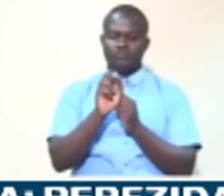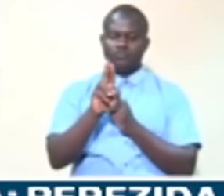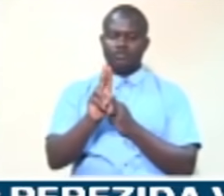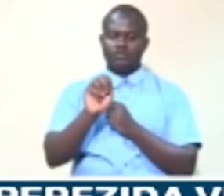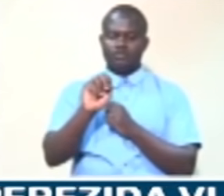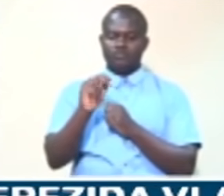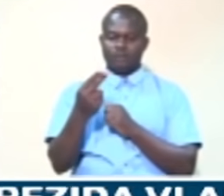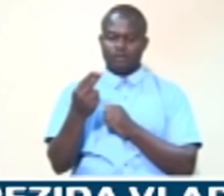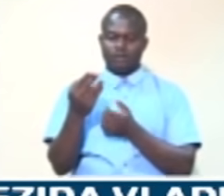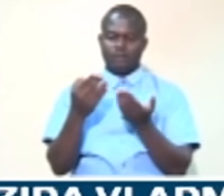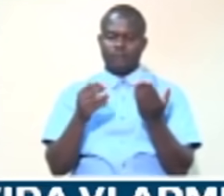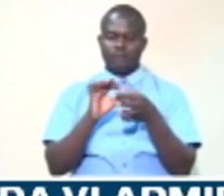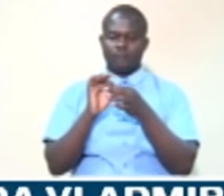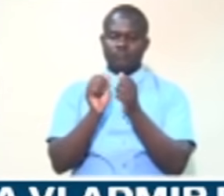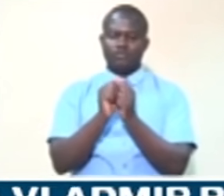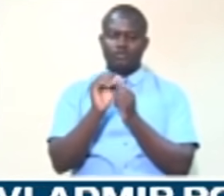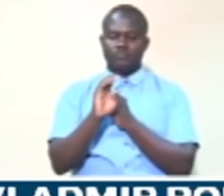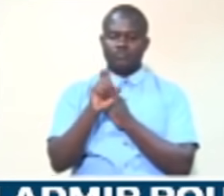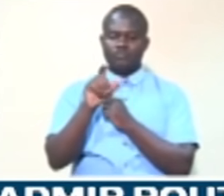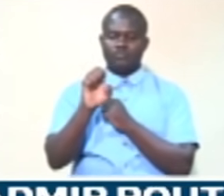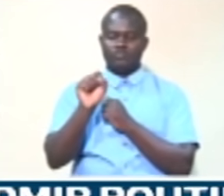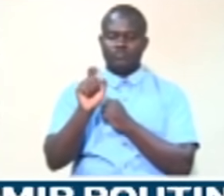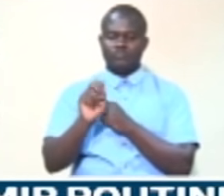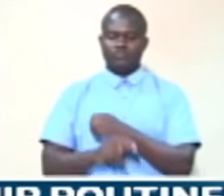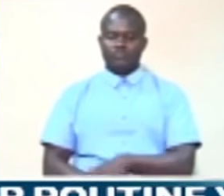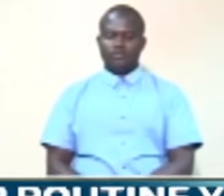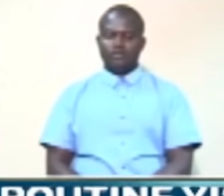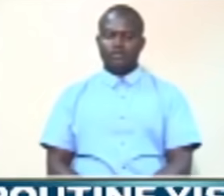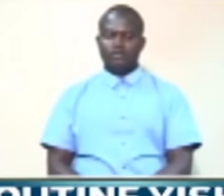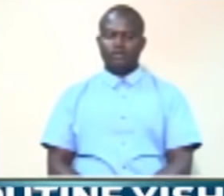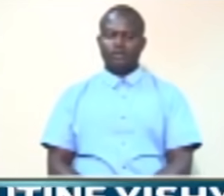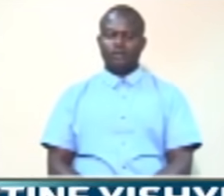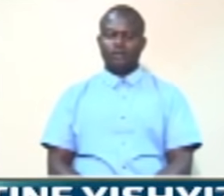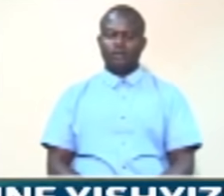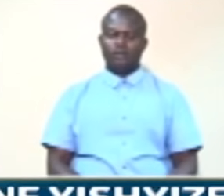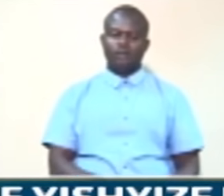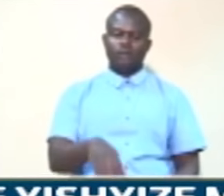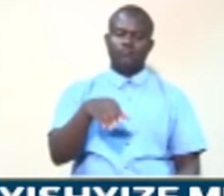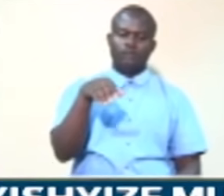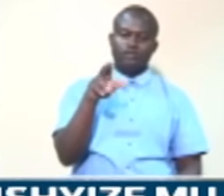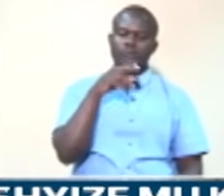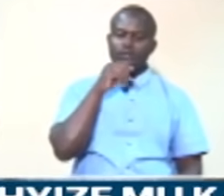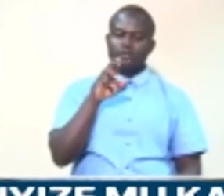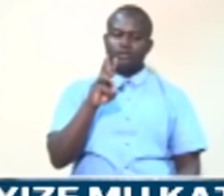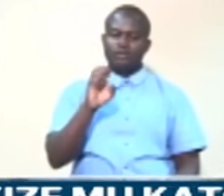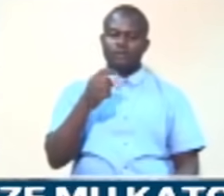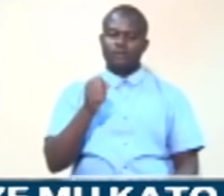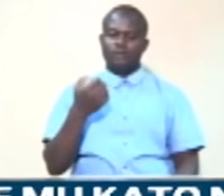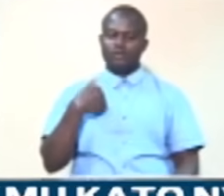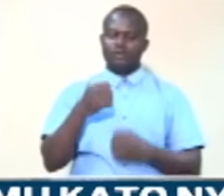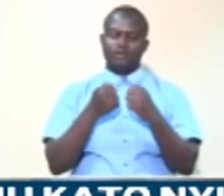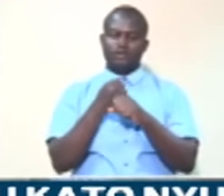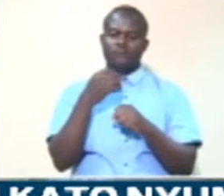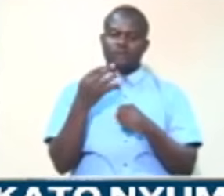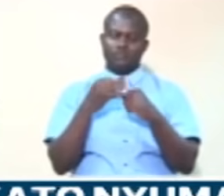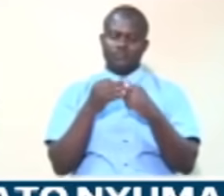Rwagasore banafatanyije na Celeste Pierre Gatarayiha. Rwagasore Majorite Jean de Dieu ni umugabo w'imyaka 48